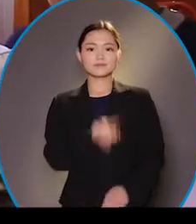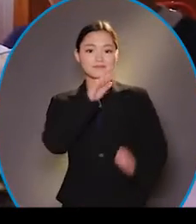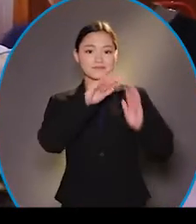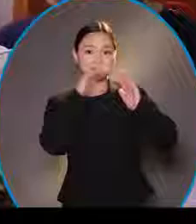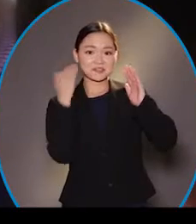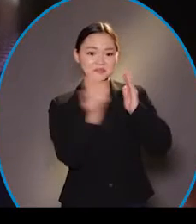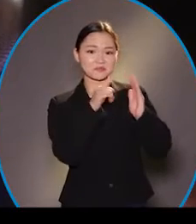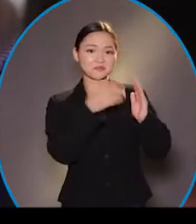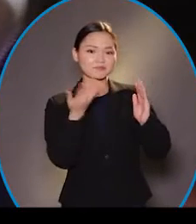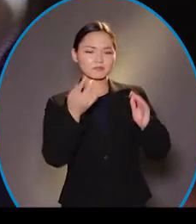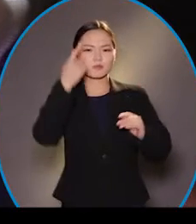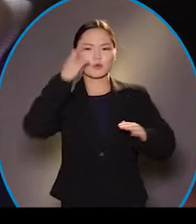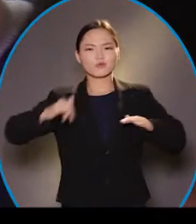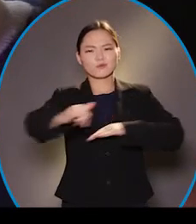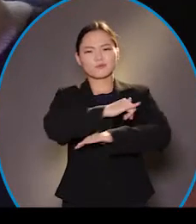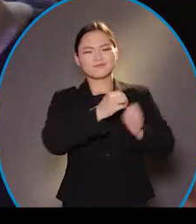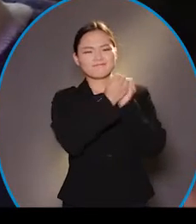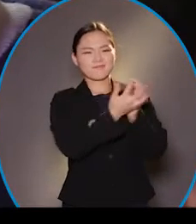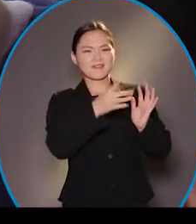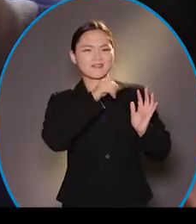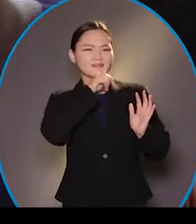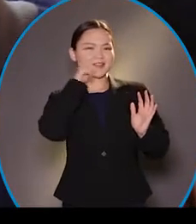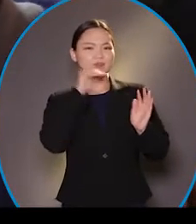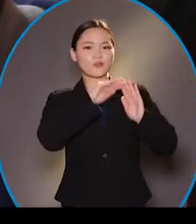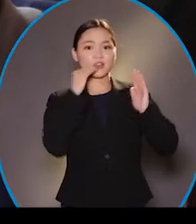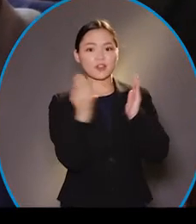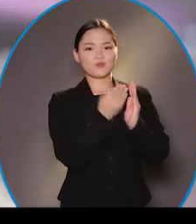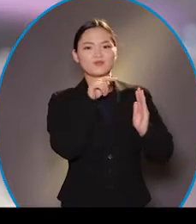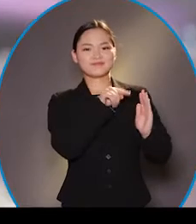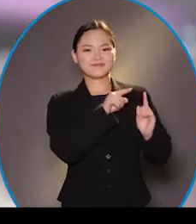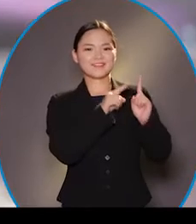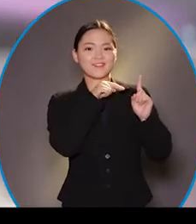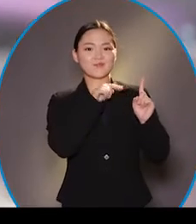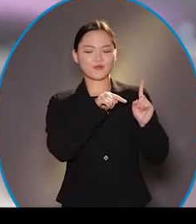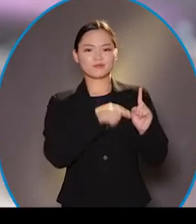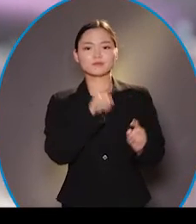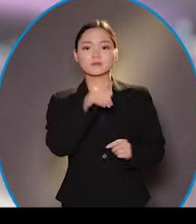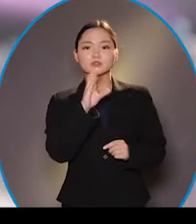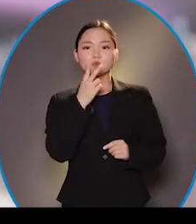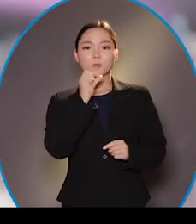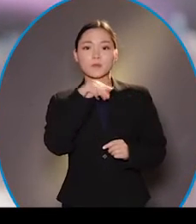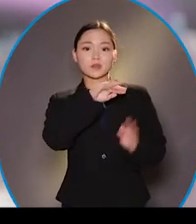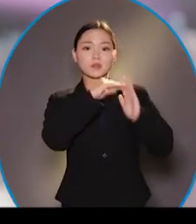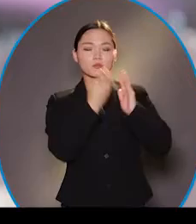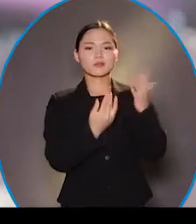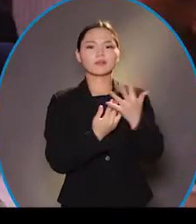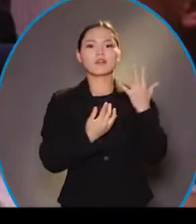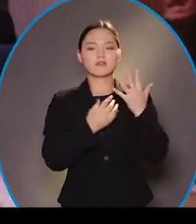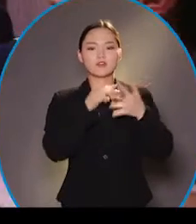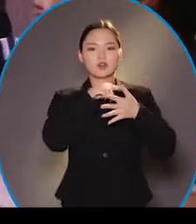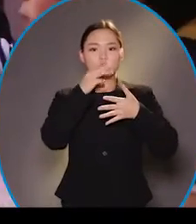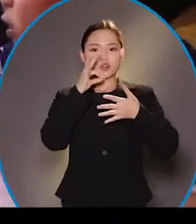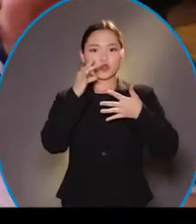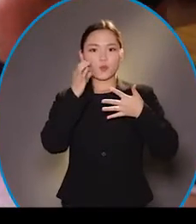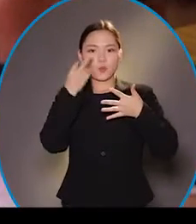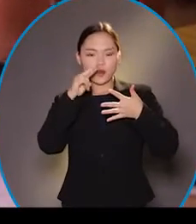Энэ бол Монголын мянган залуу гэр бүлийн нэг. Сүхбаатынх ам бол тавуула, төр болд уус болд хэмээх хоёр